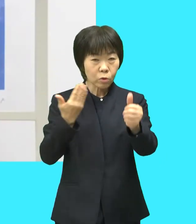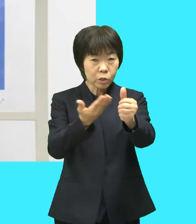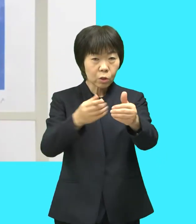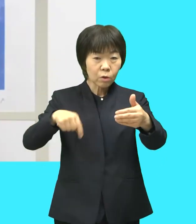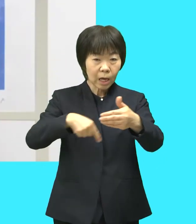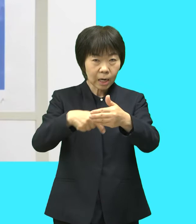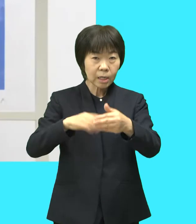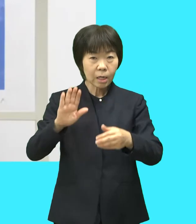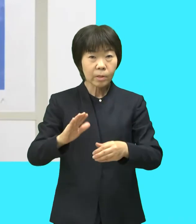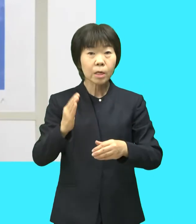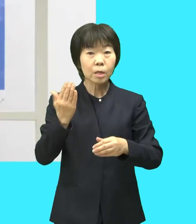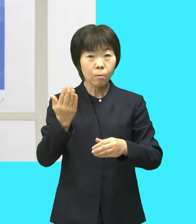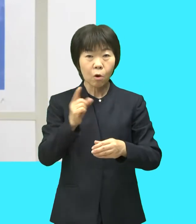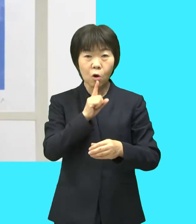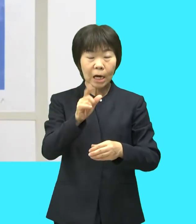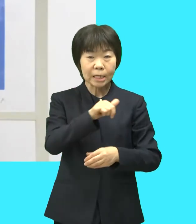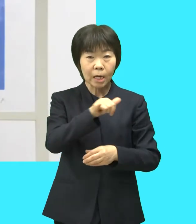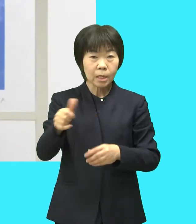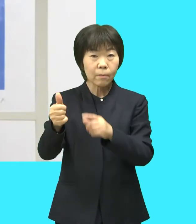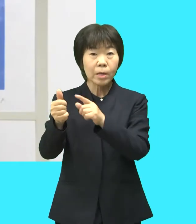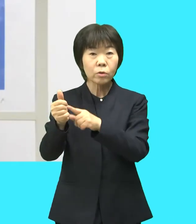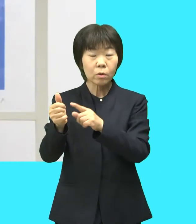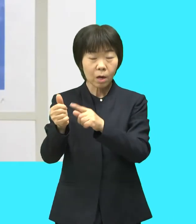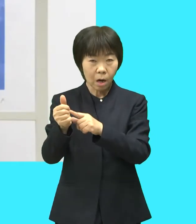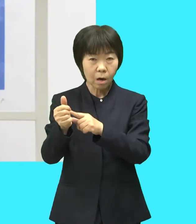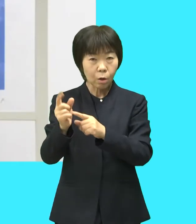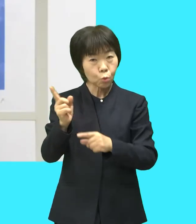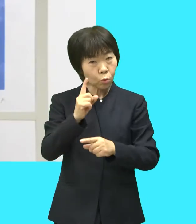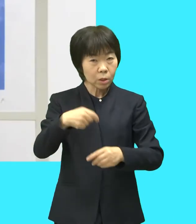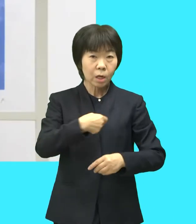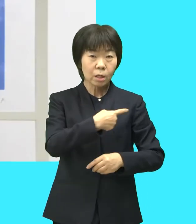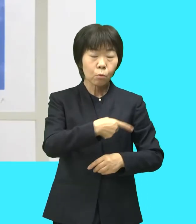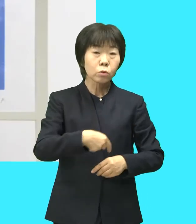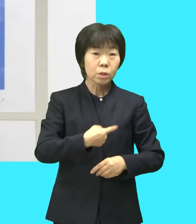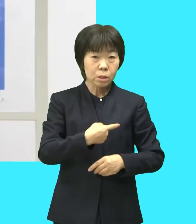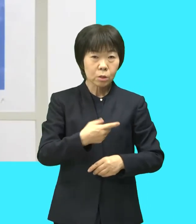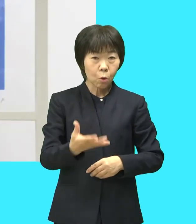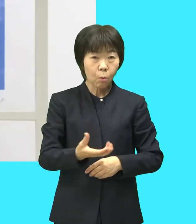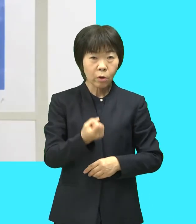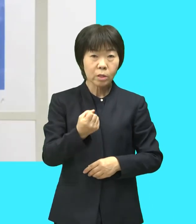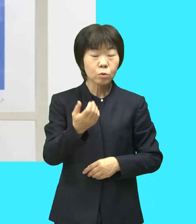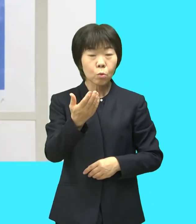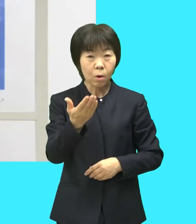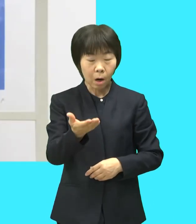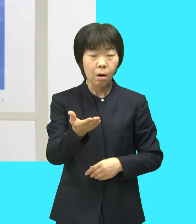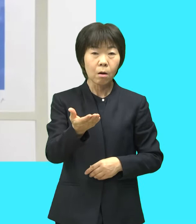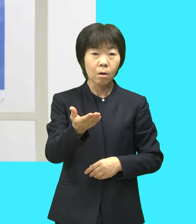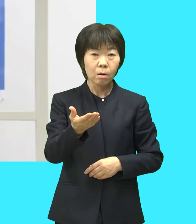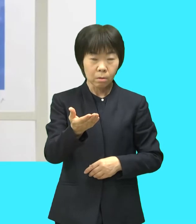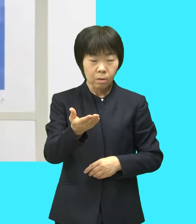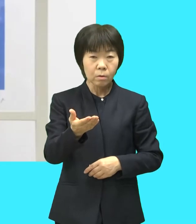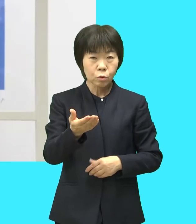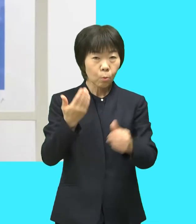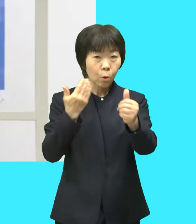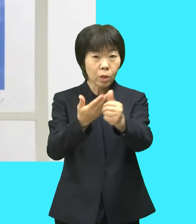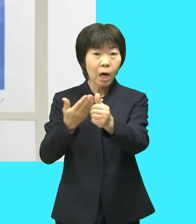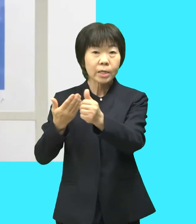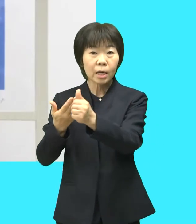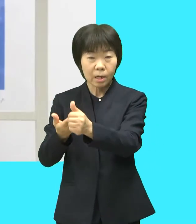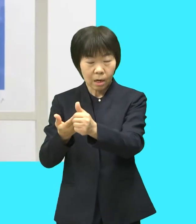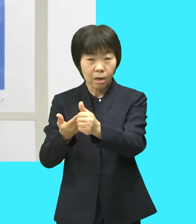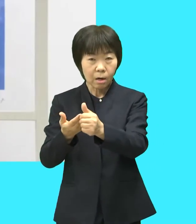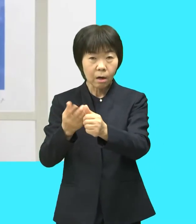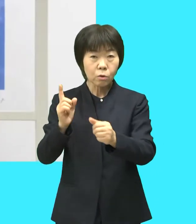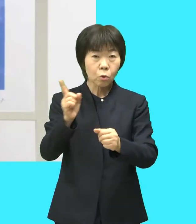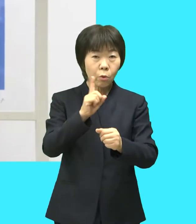ありましたが語り部の方自身がどういったお気持ちを持っておられるのか、そういったことも伺いながらど